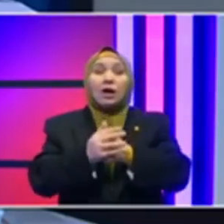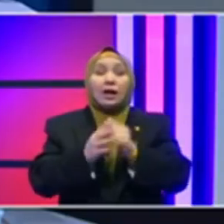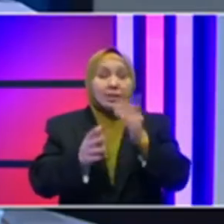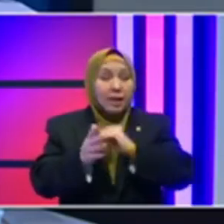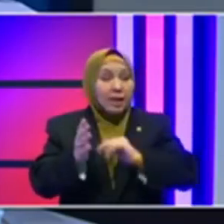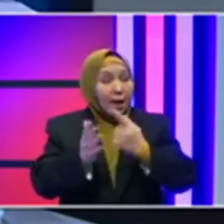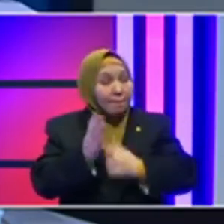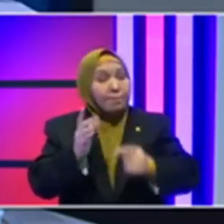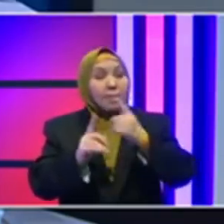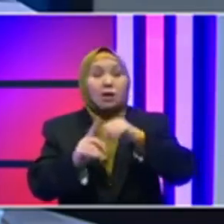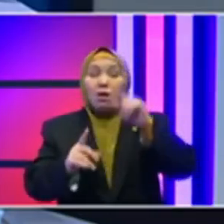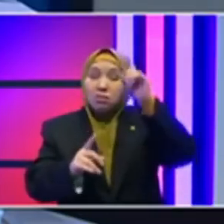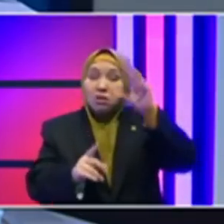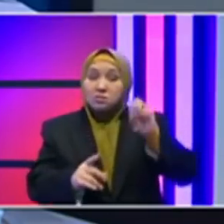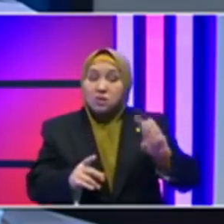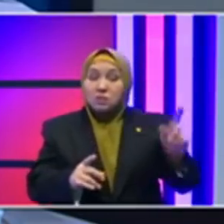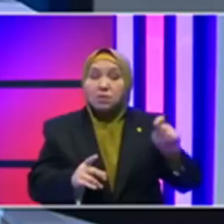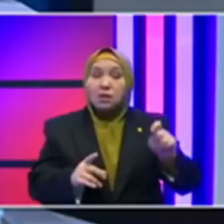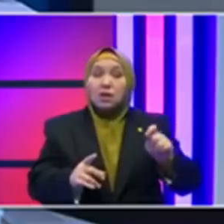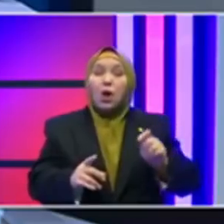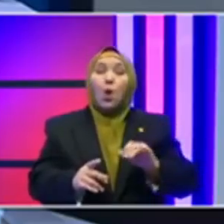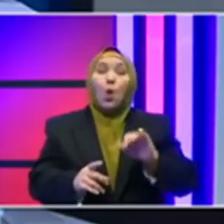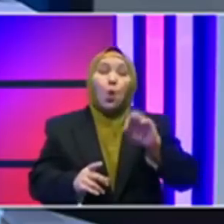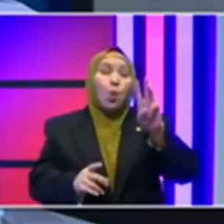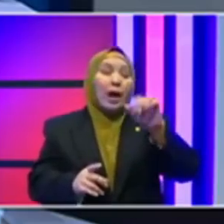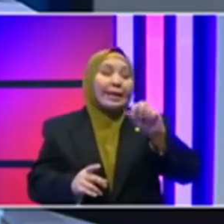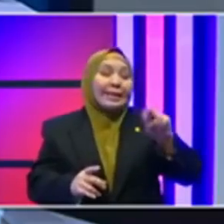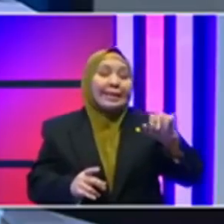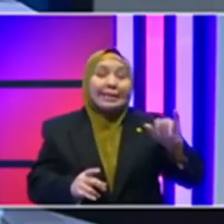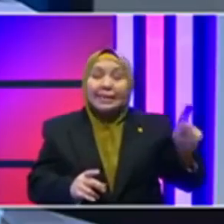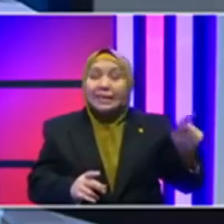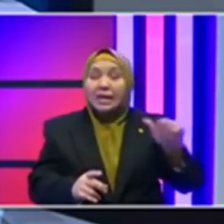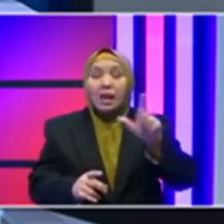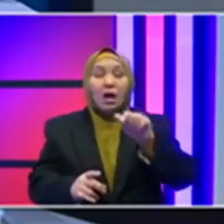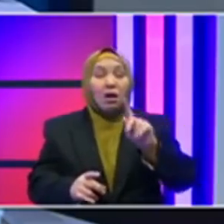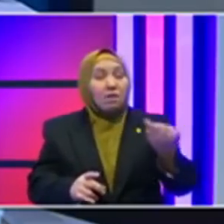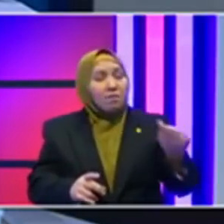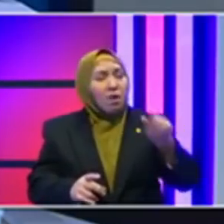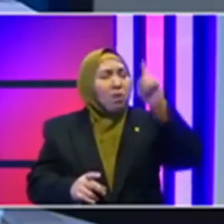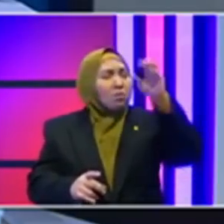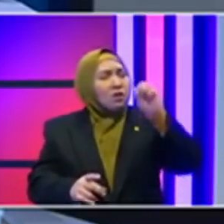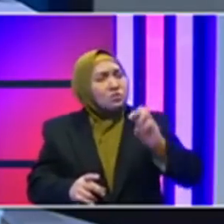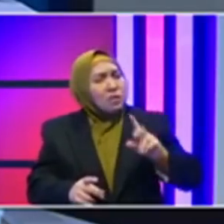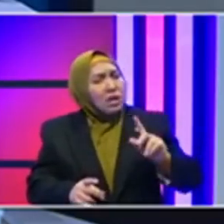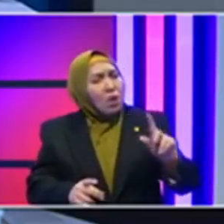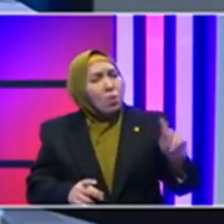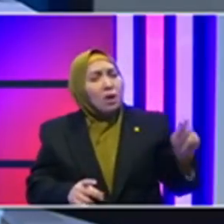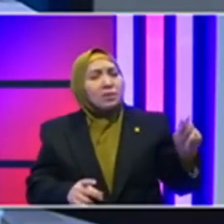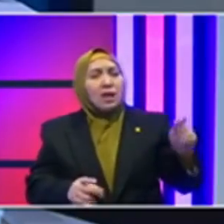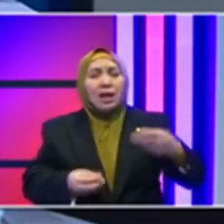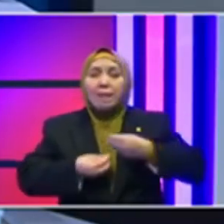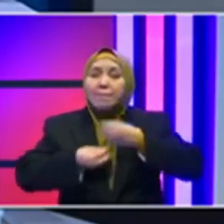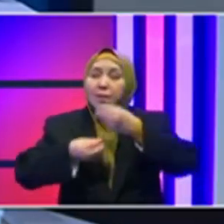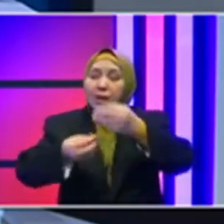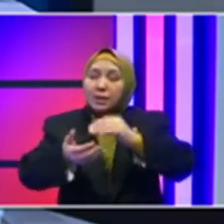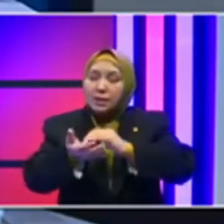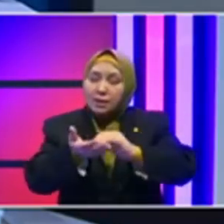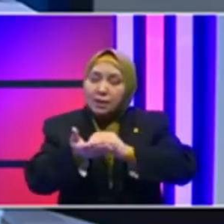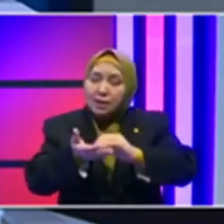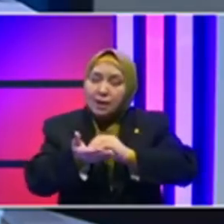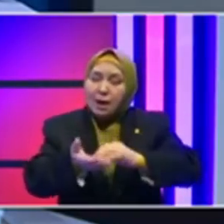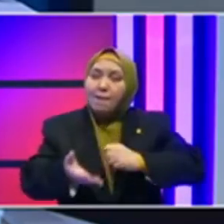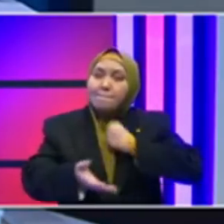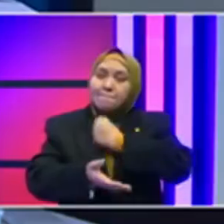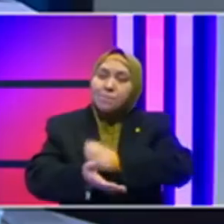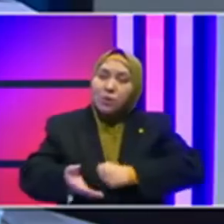apabila Allah Subhanahu Wa Ta'ala menyebutkan Allah Subhanahu Wa Ta'ala memberikan keampunan kepada